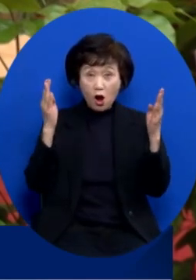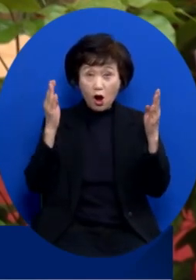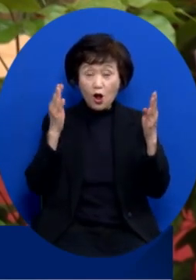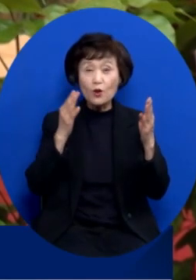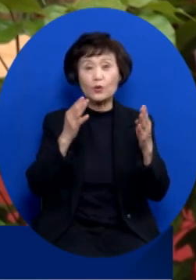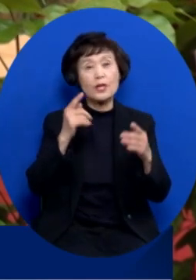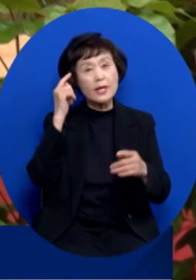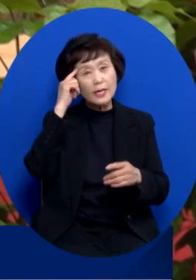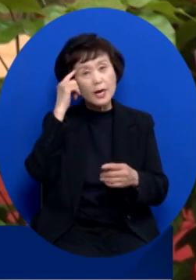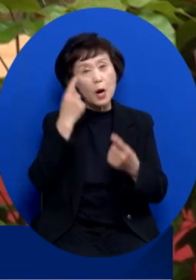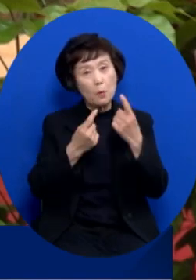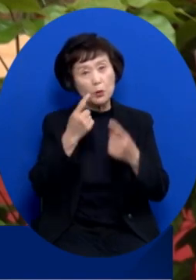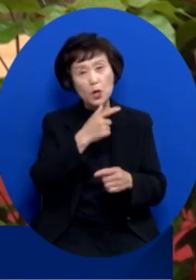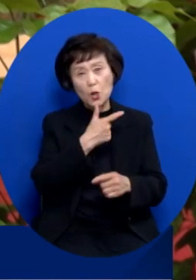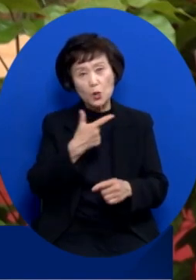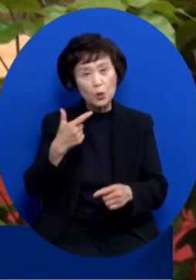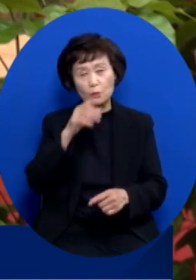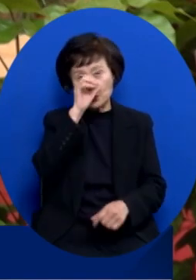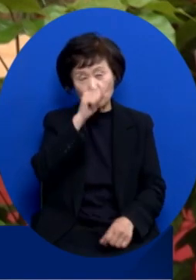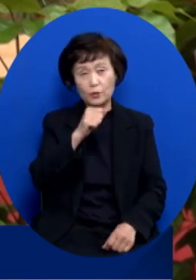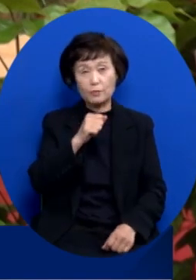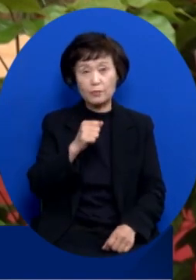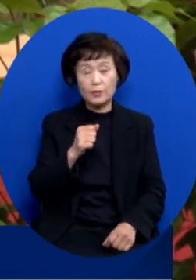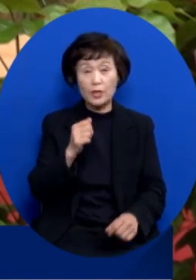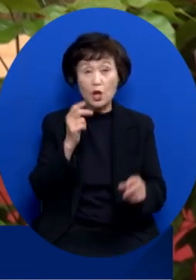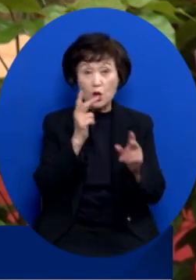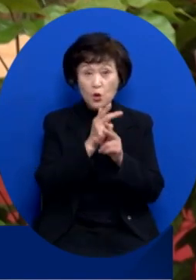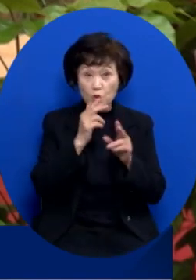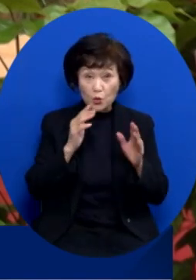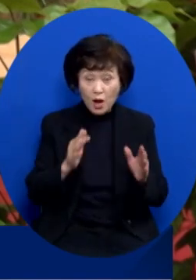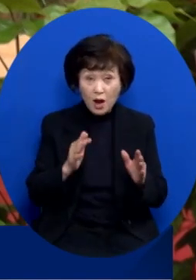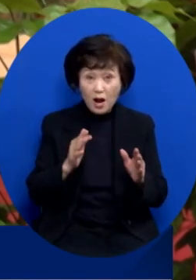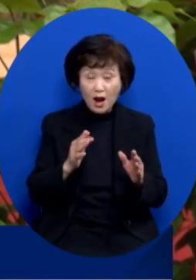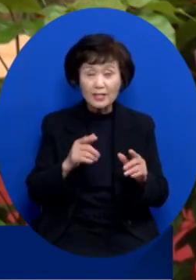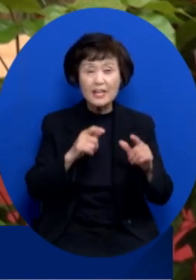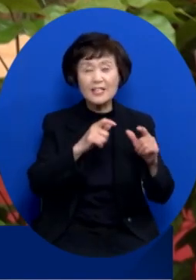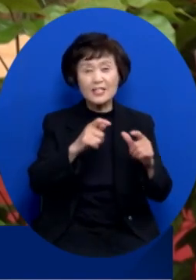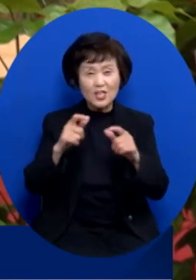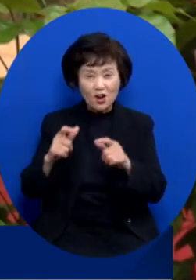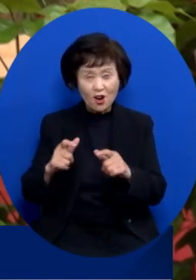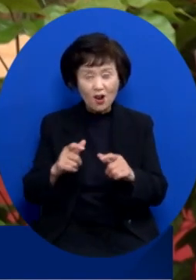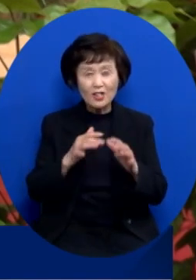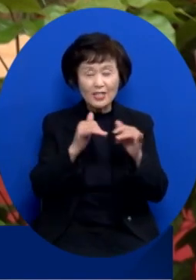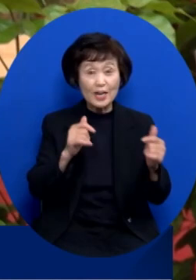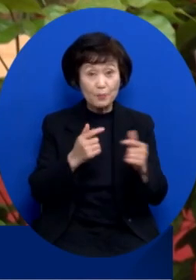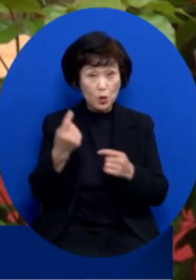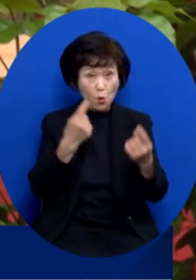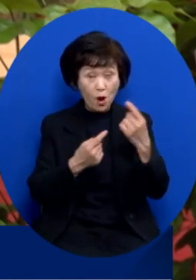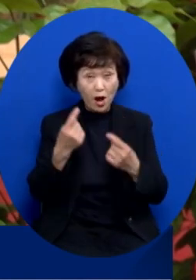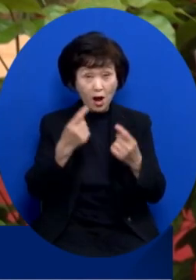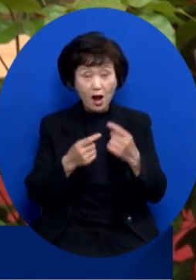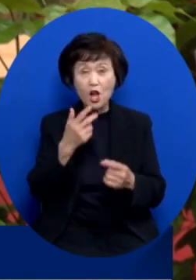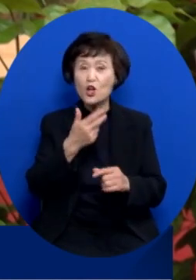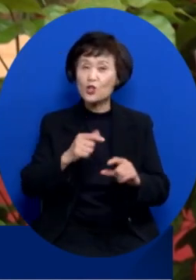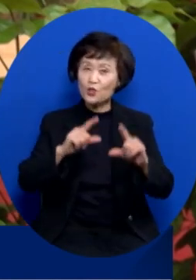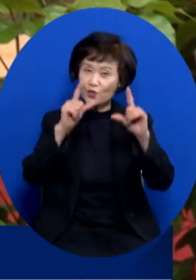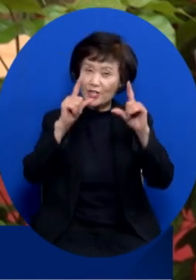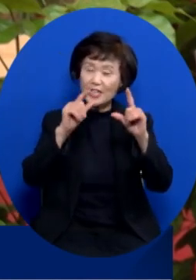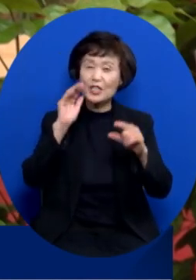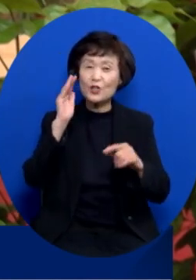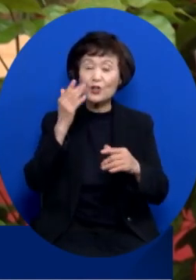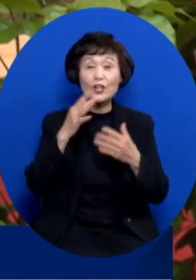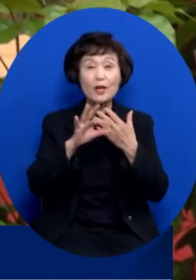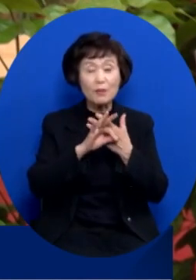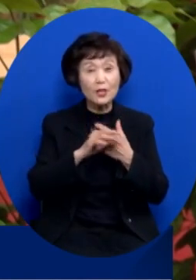굉장히 좋습니다. 예, 주간 동안에는 지역 사람들이 오시고 좀 놀랐어요. 주일날